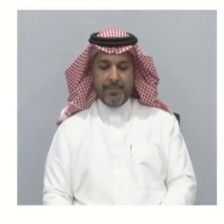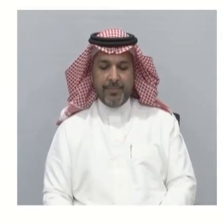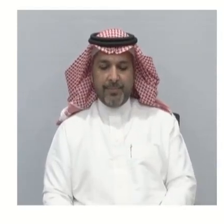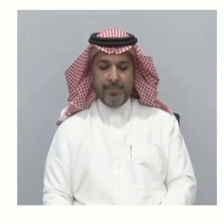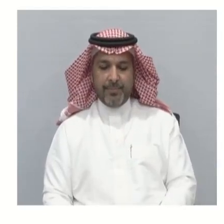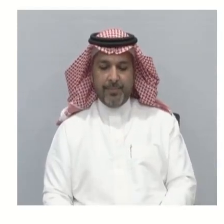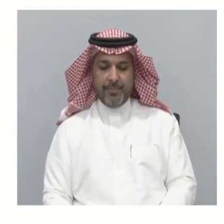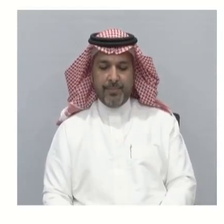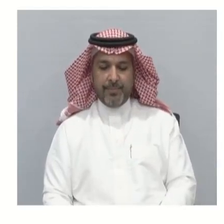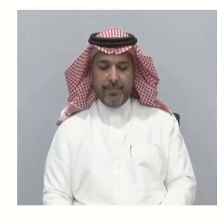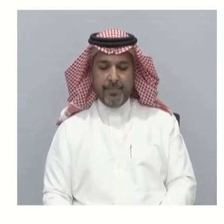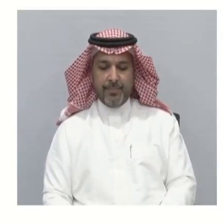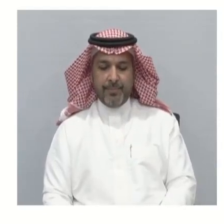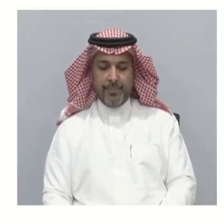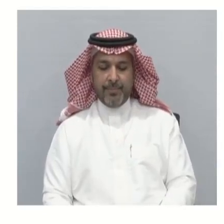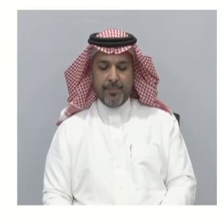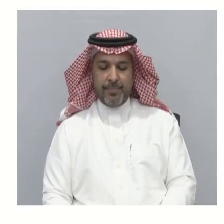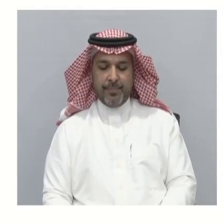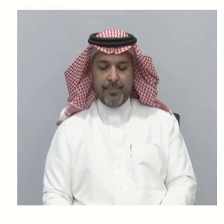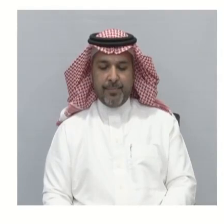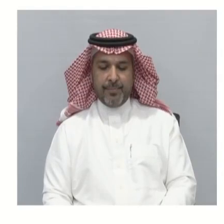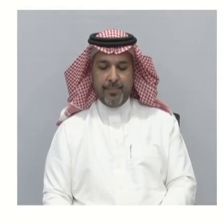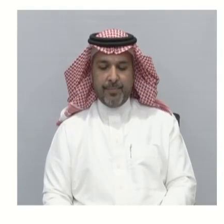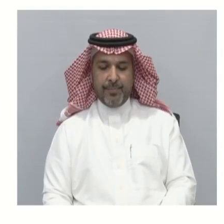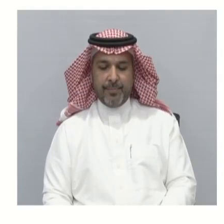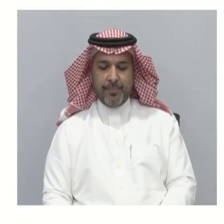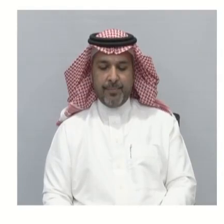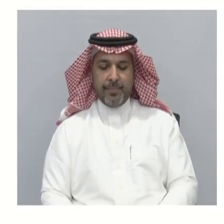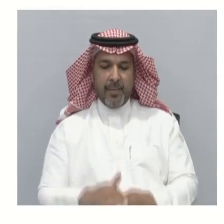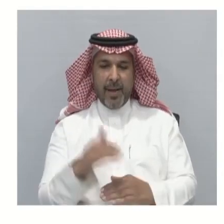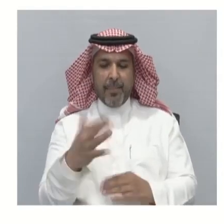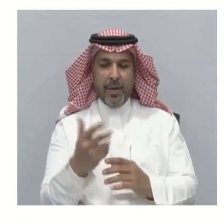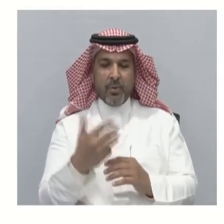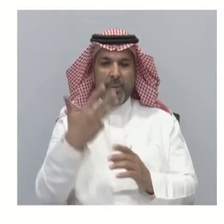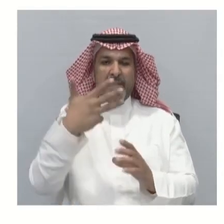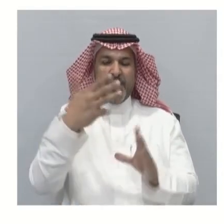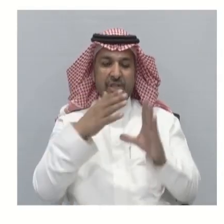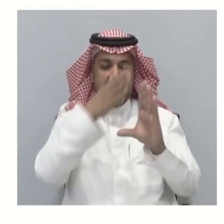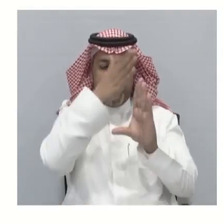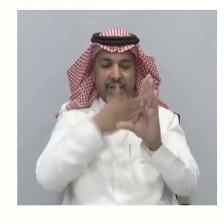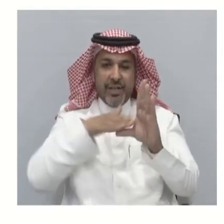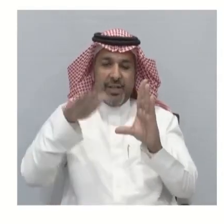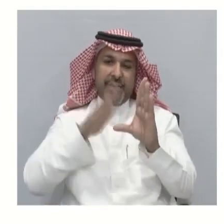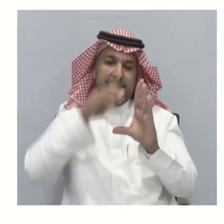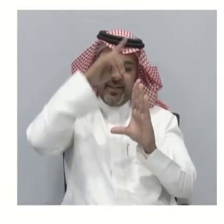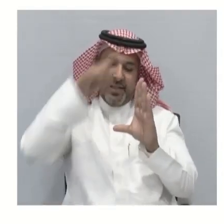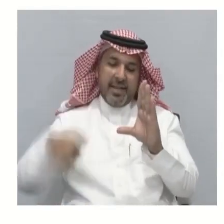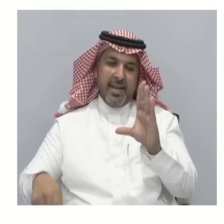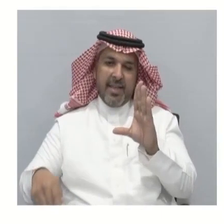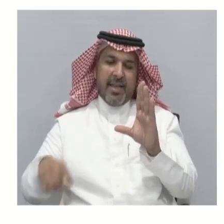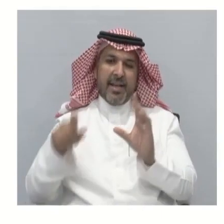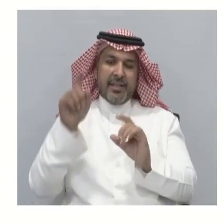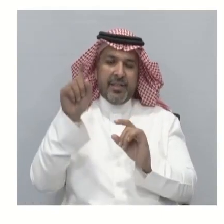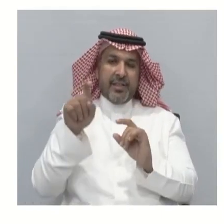اكس واي بعد ذلك الزاويه 90 تقابل ماذا تقابل دبليو اكس اذا